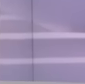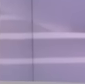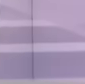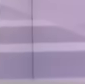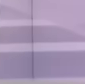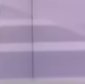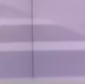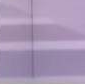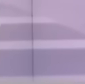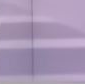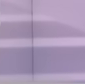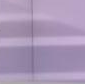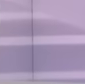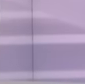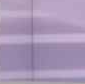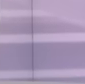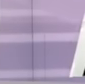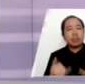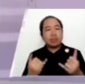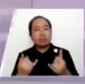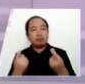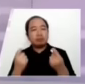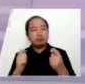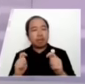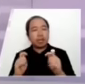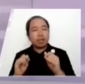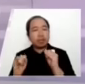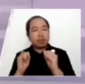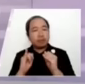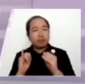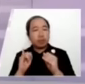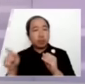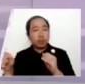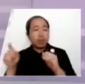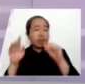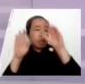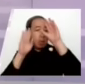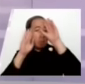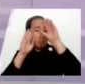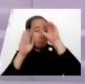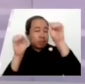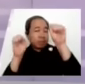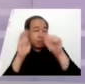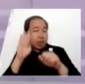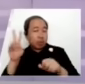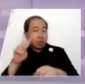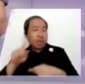Sinisika pa po naming makuhanan ng pahayagang palasyo kaugnay ng mga sinabi ng Vice Presidente.